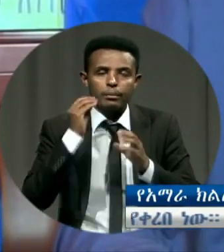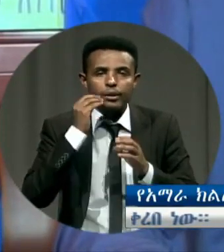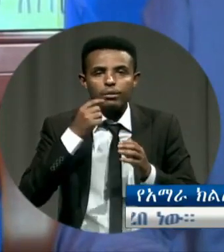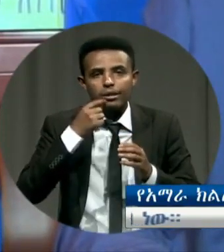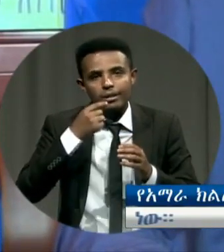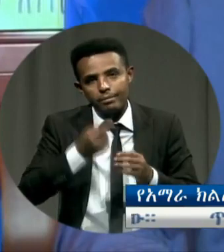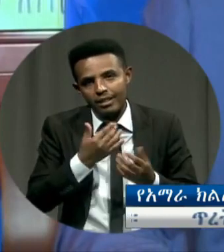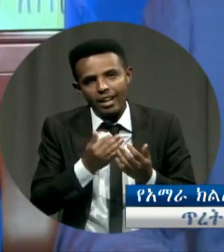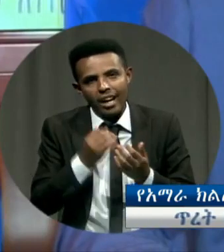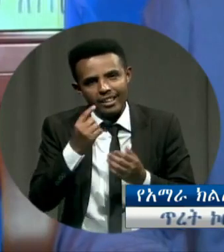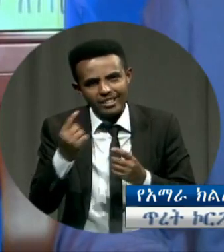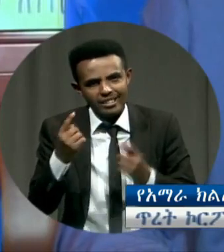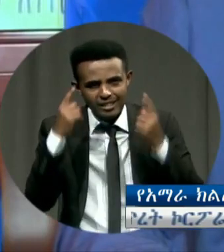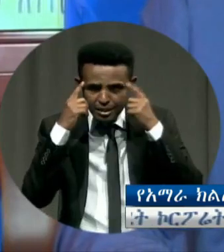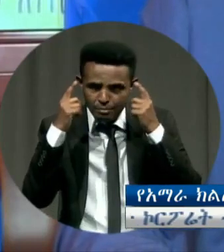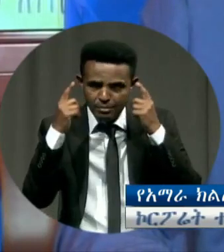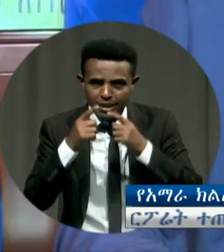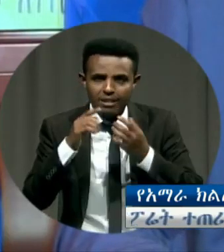አንዳንዴ የሚምታታ ሐሳብ አለ